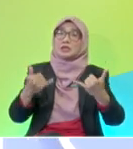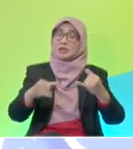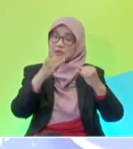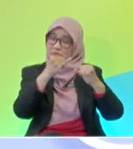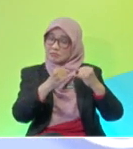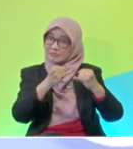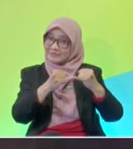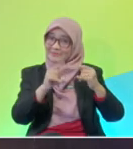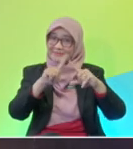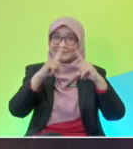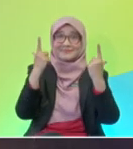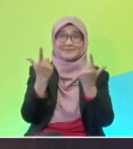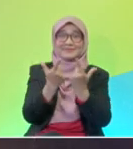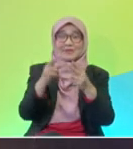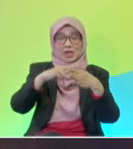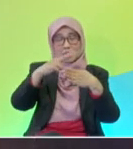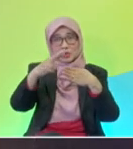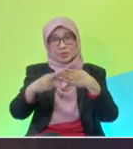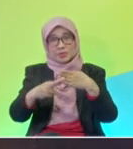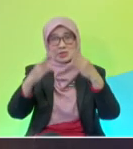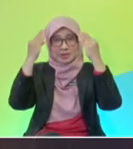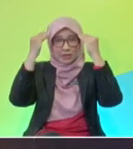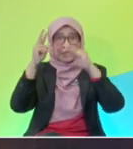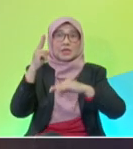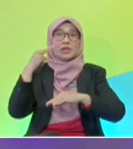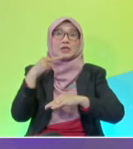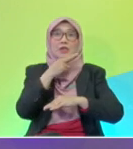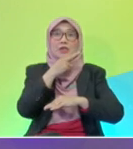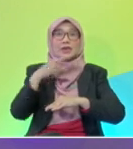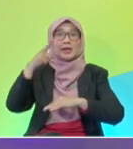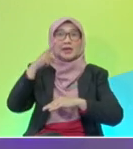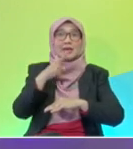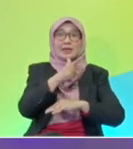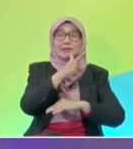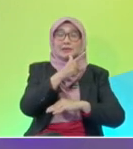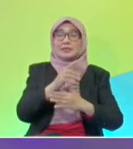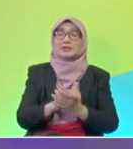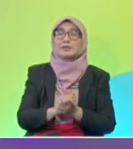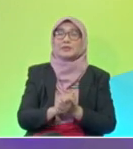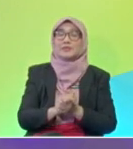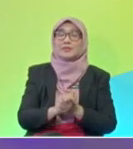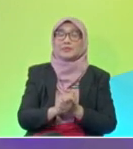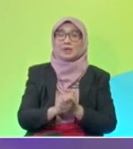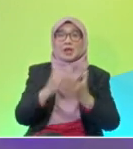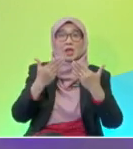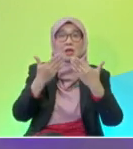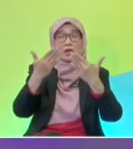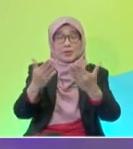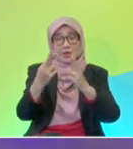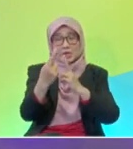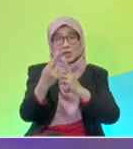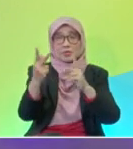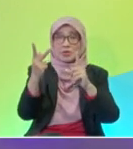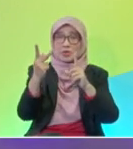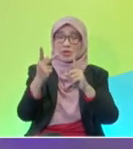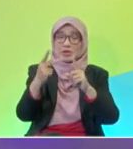k Cikgu sedikit rumusan ringkas daripada Cikgu Lia Baiklah secara keseluruhannya memberikan respons terhadap ayat suruhan tadi nampaknya